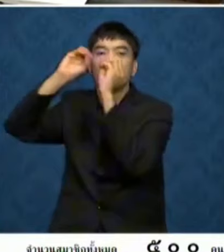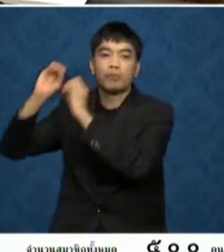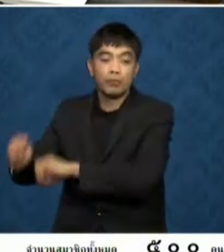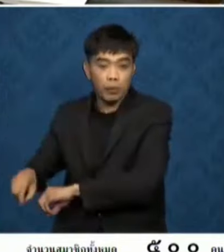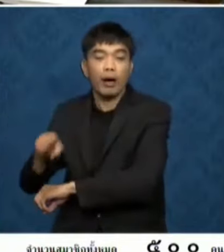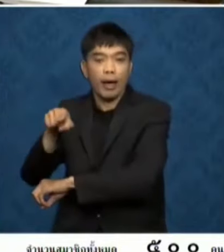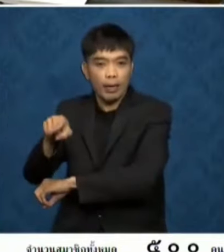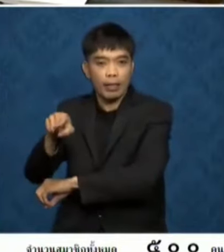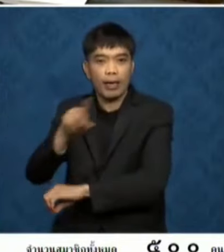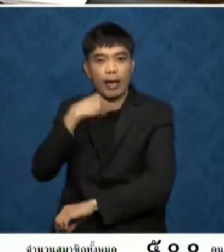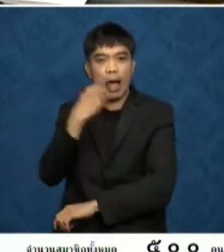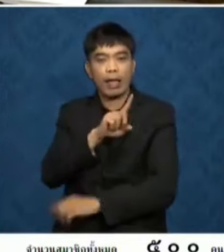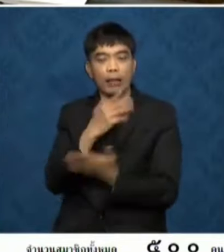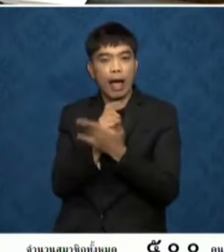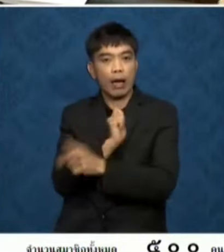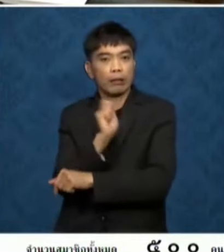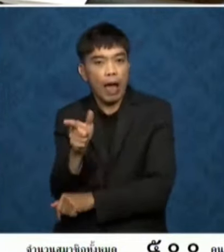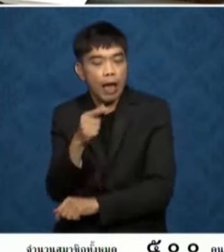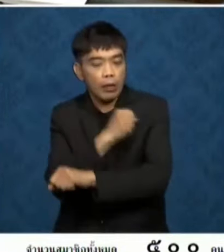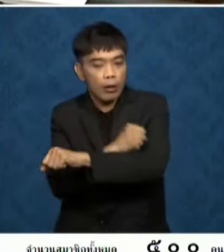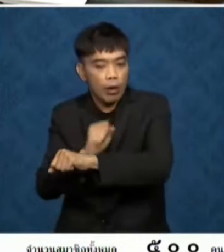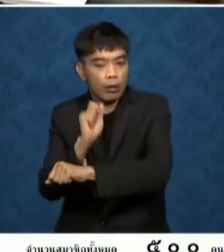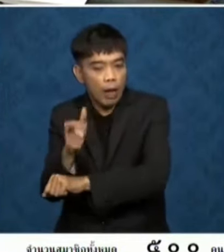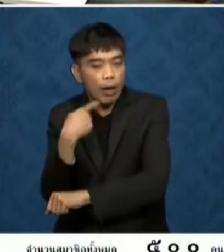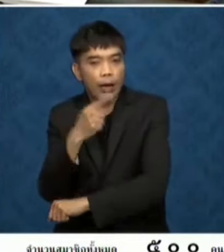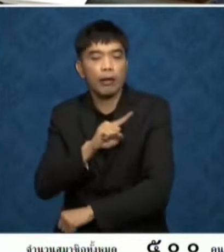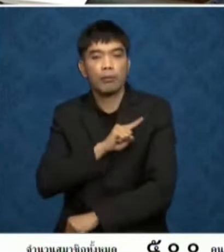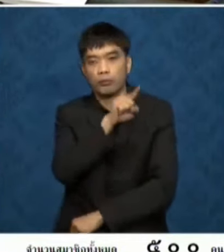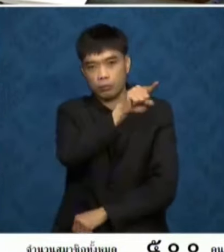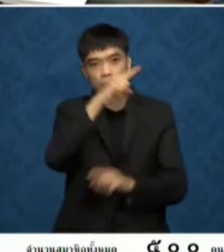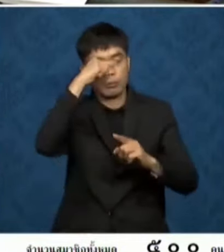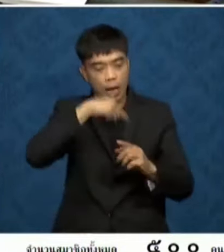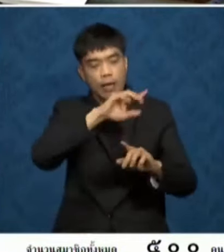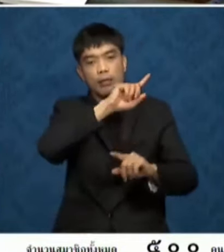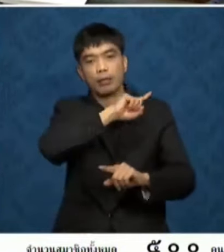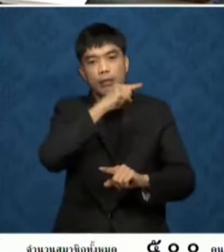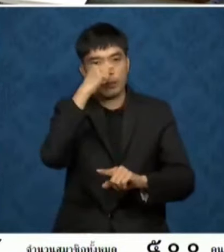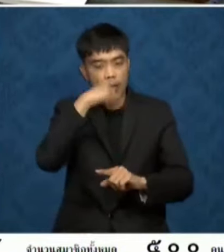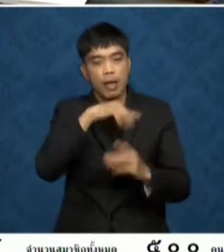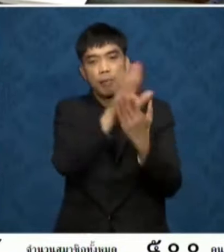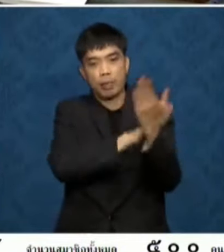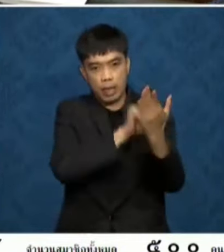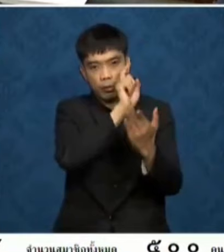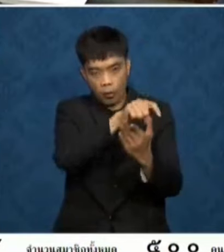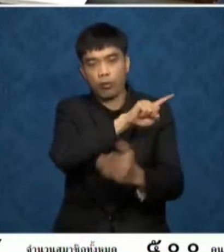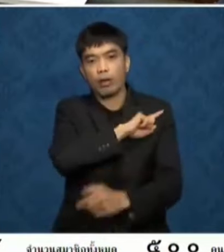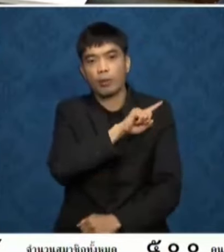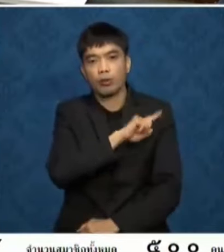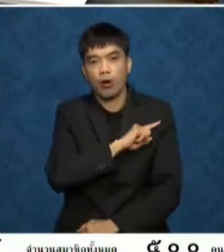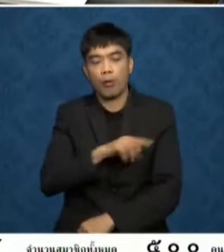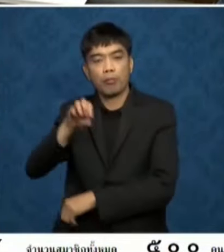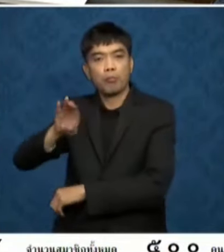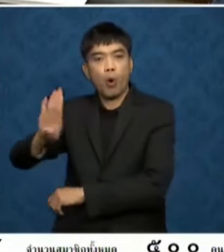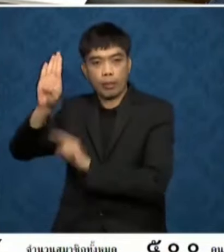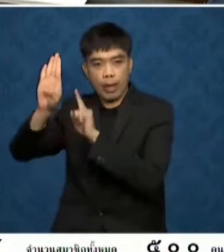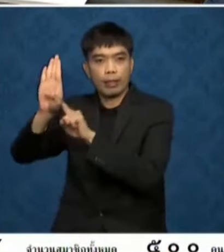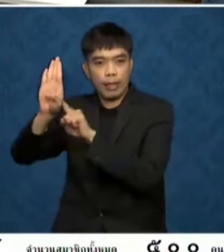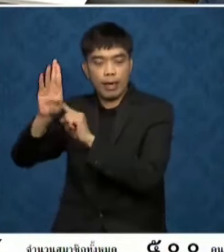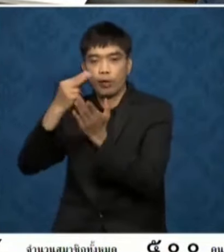ชอบในส่วนของค่าใช้จ่ายเมื่อสิ้นสุดสัญญาสัมปทานลงนะคะซึ่งเชฟรอนนะคะก็ได้ส่